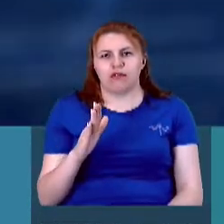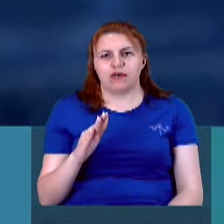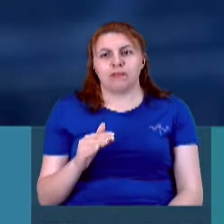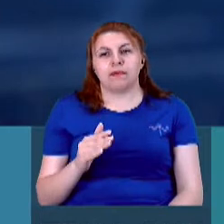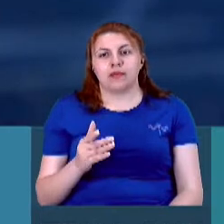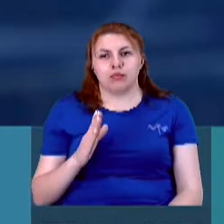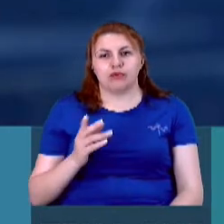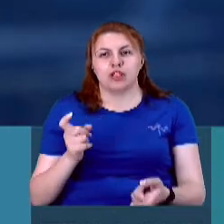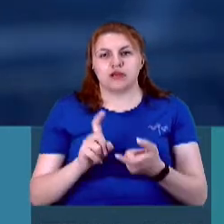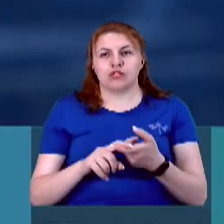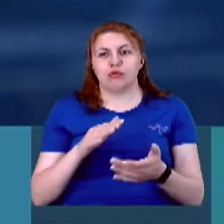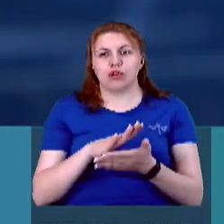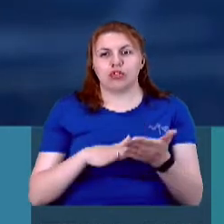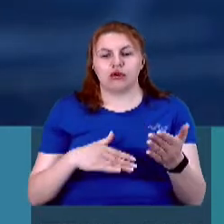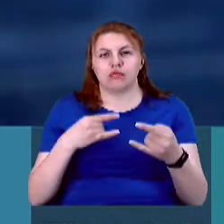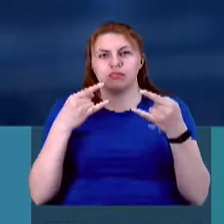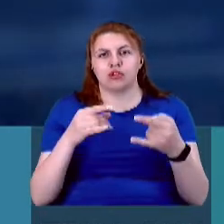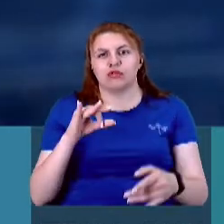ми продовжимо наш ефір